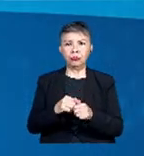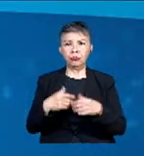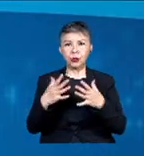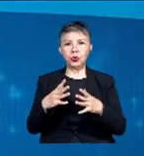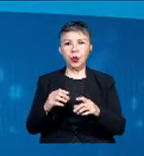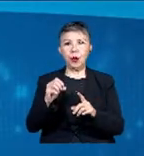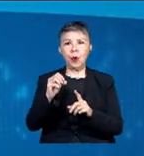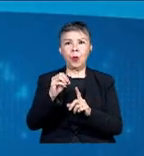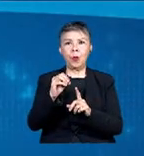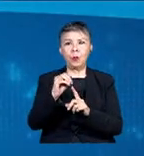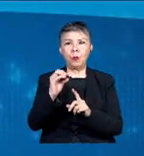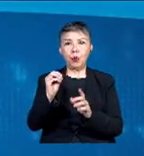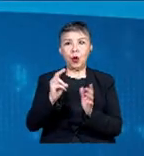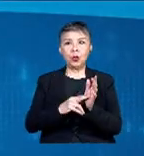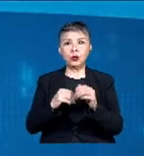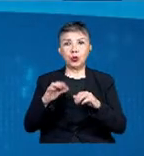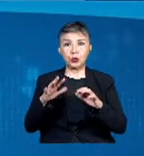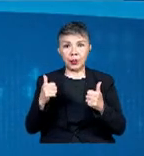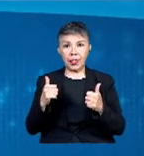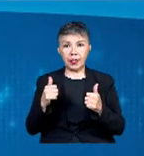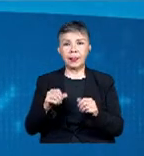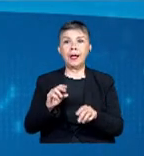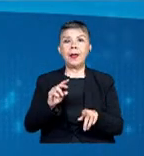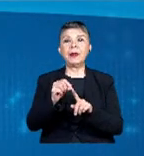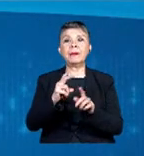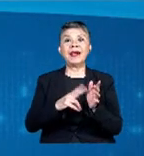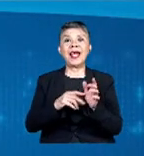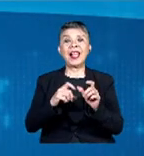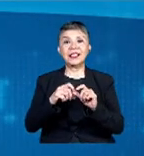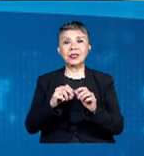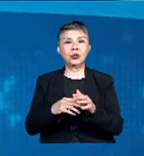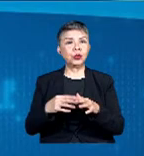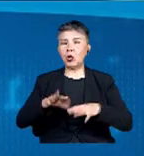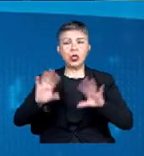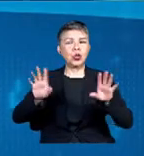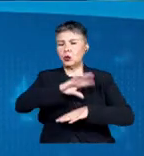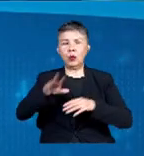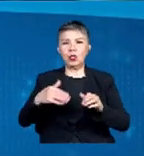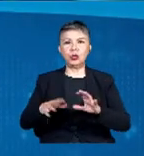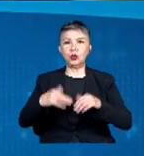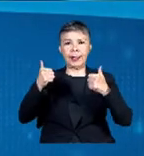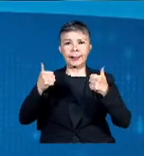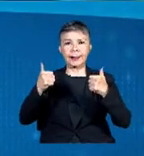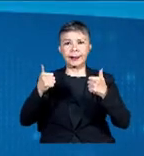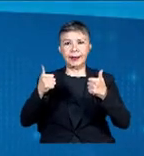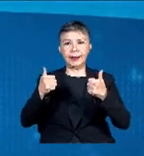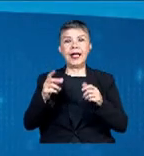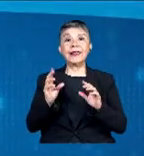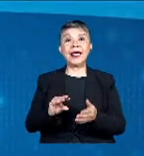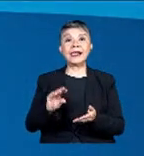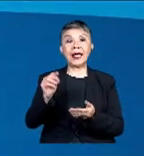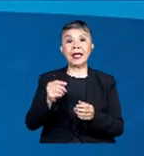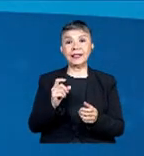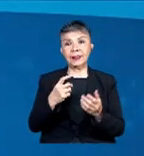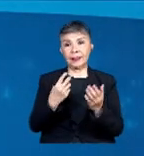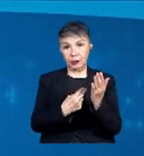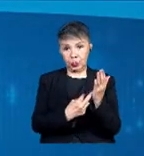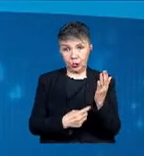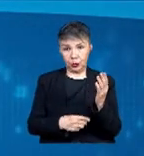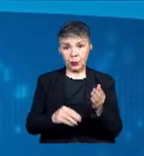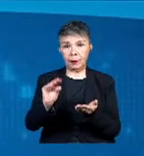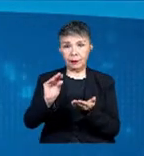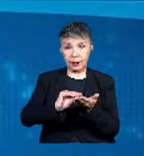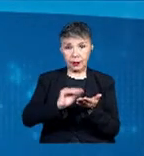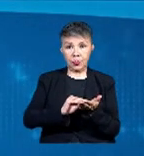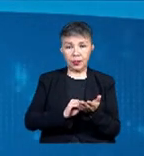PON ini sukses penyelenggaraan, sukses prestasi, sukses ekonomi. Nah, tinggal administrasi yang sekarang sedang kita tunggu,